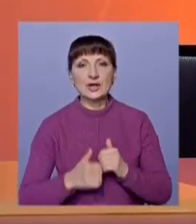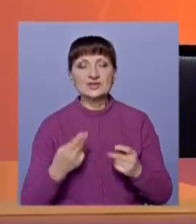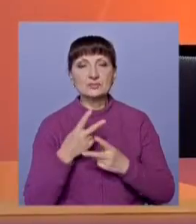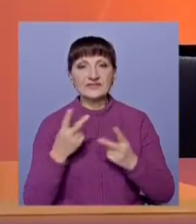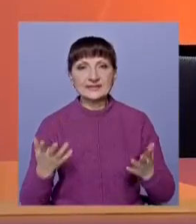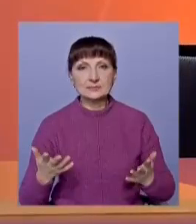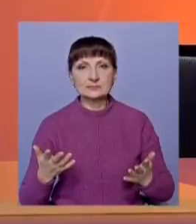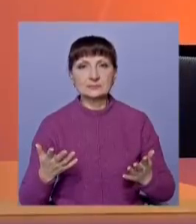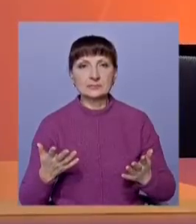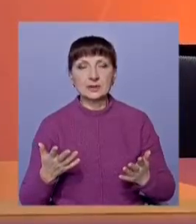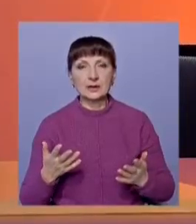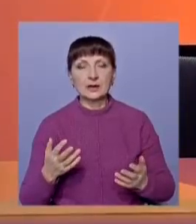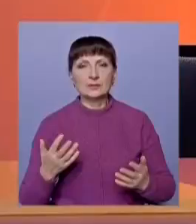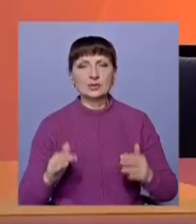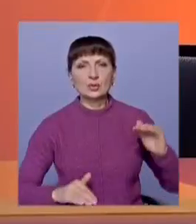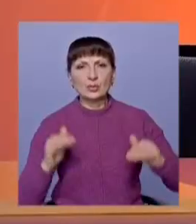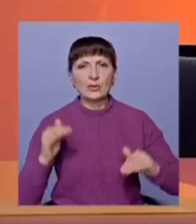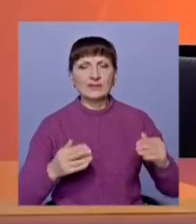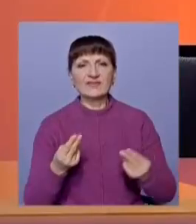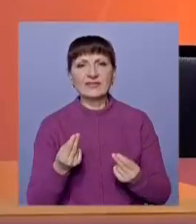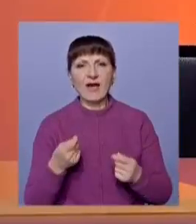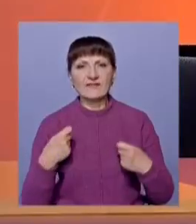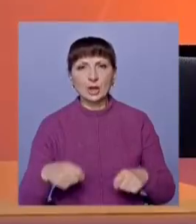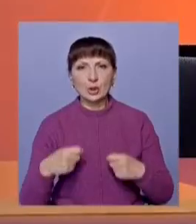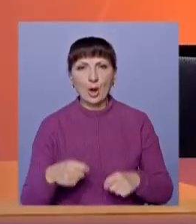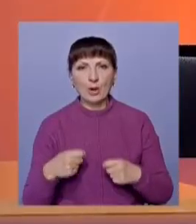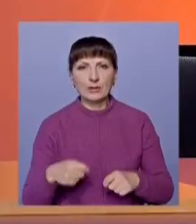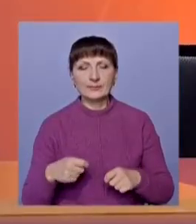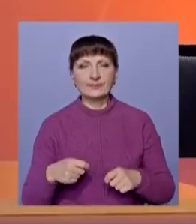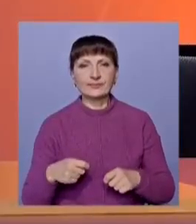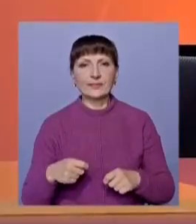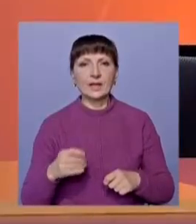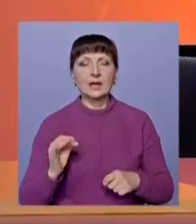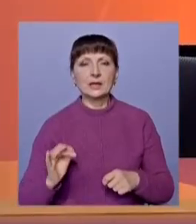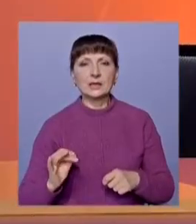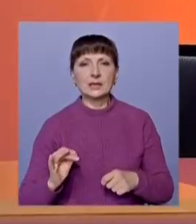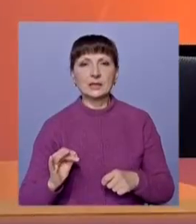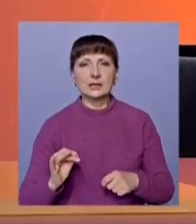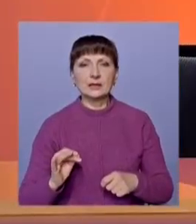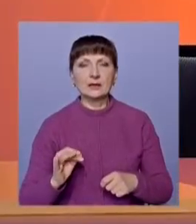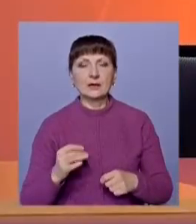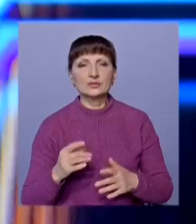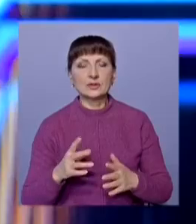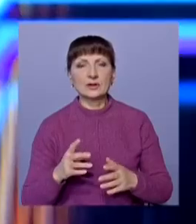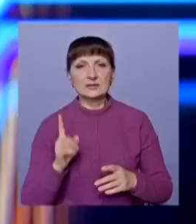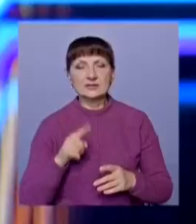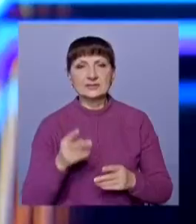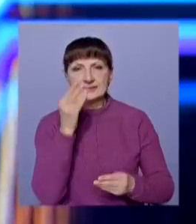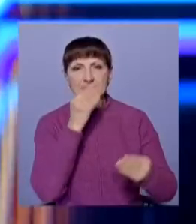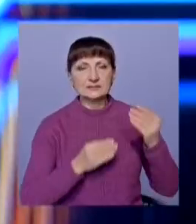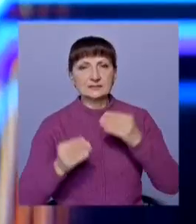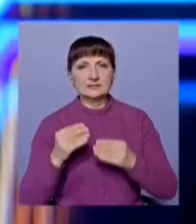видим турбулентности, да, на финансовых рынках, так называемые мыльные пузыри, которые то надуваются,